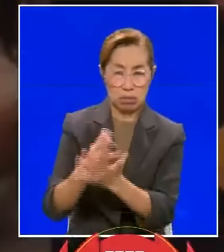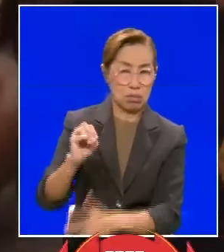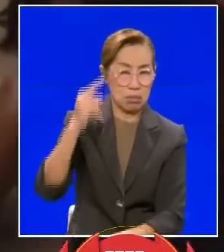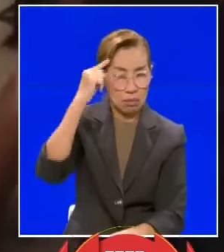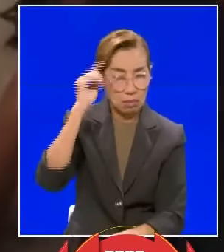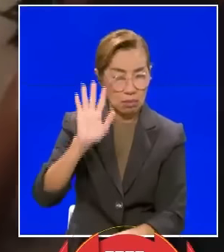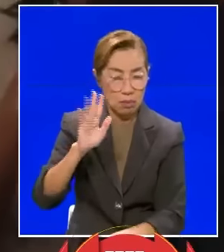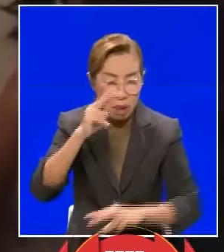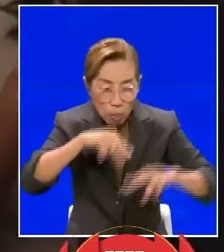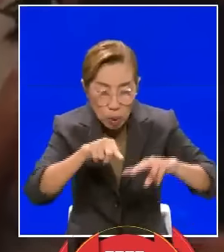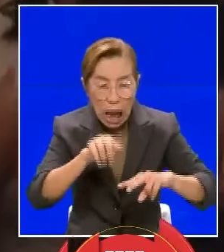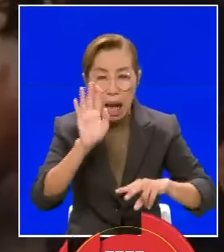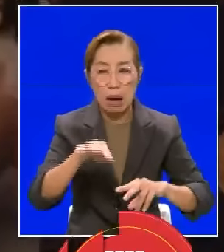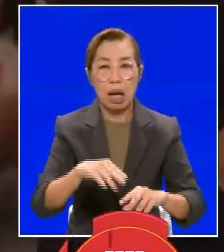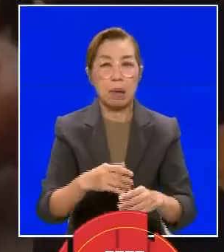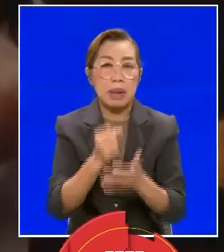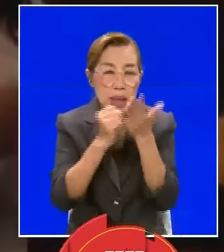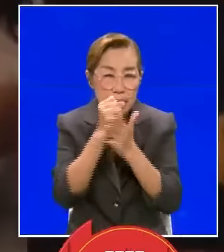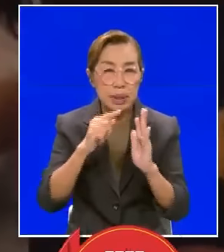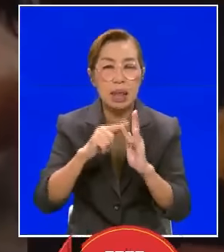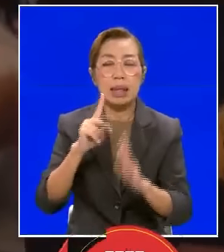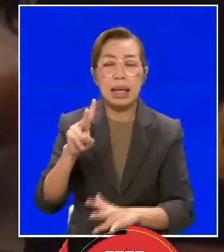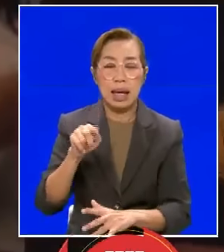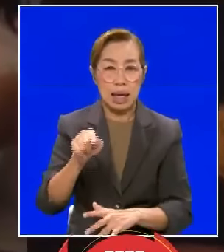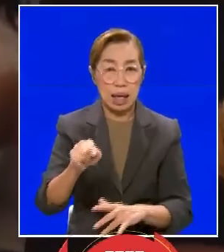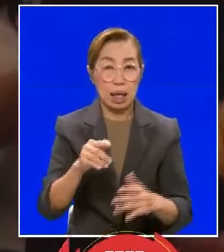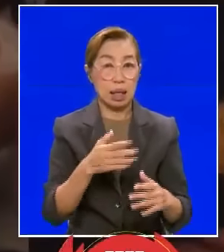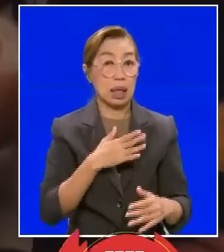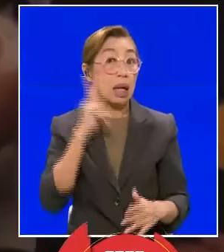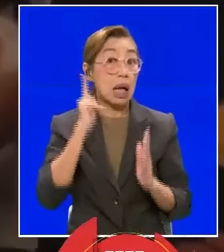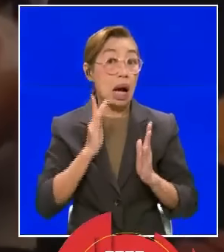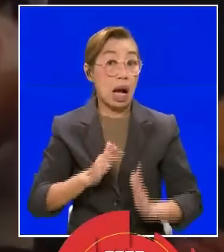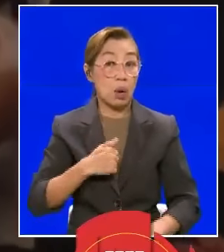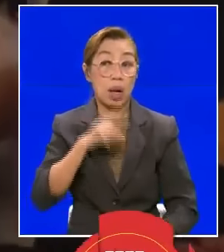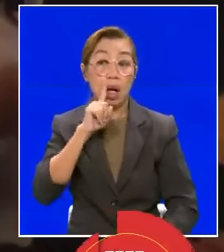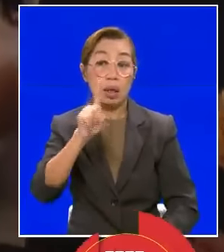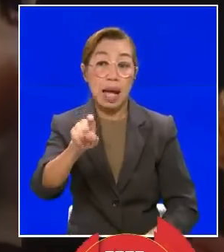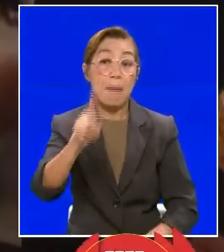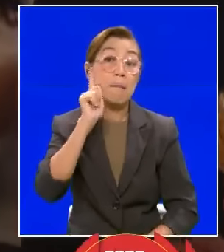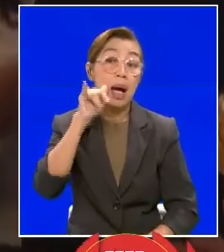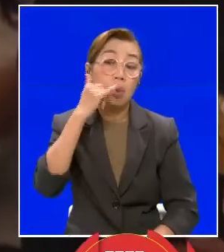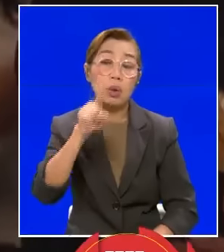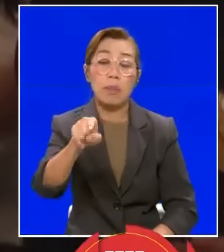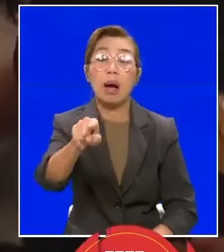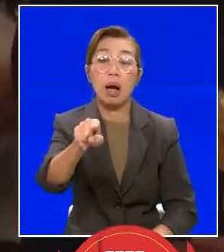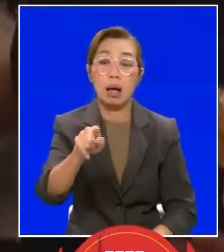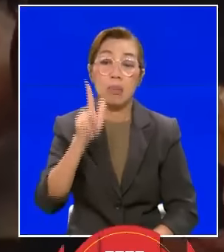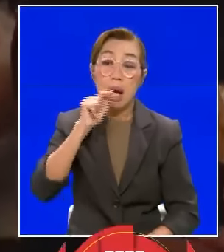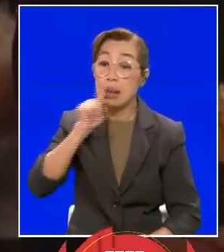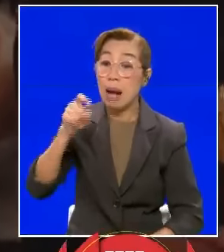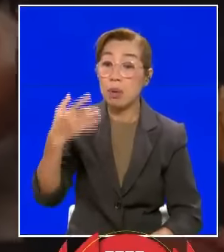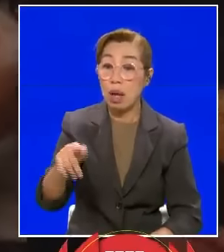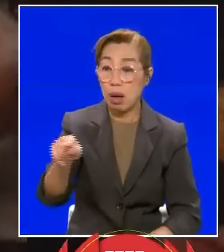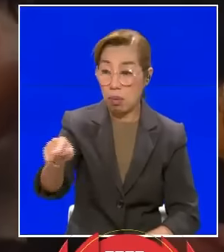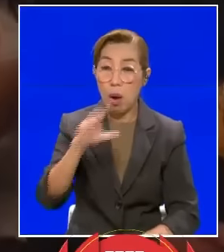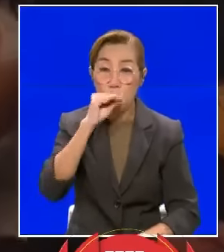และเราก็ได้โทรศัพท์พูดคุยกับแม่ของเด็กชายวัย14บอกด้วยนะครับว่าได้สอบถามไปยังลูกชายแล้วว่าทำไมถึงบอกว่าเป็นเฮโรอีนครับเพราะว่